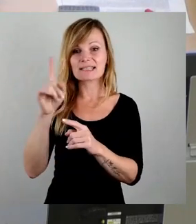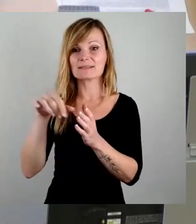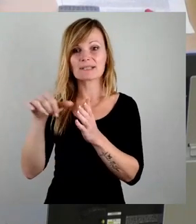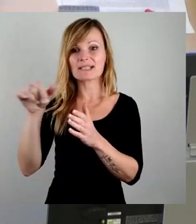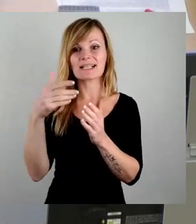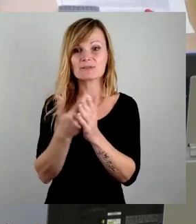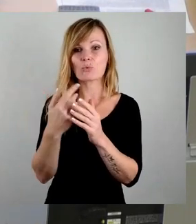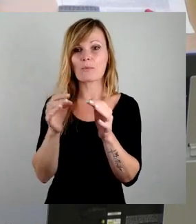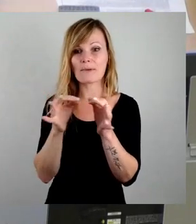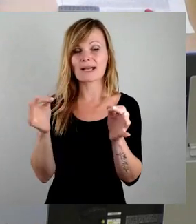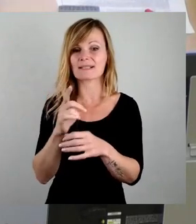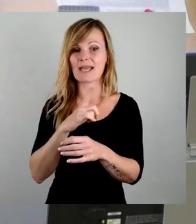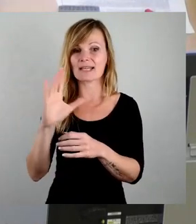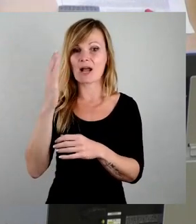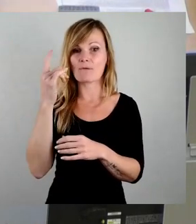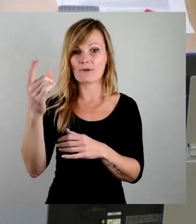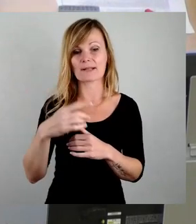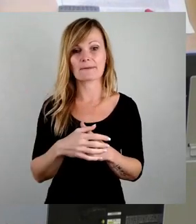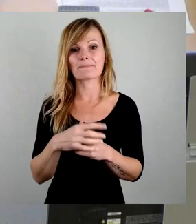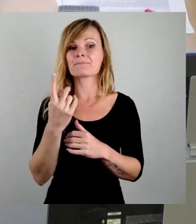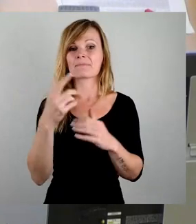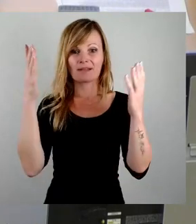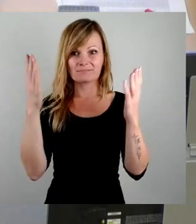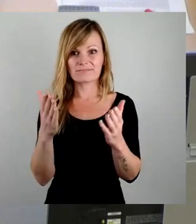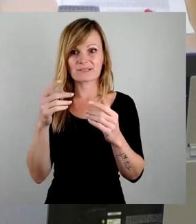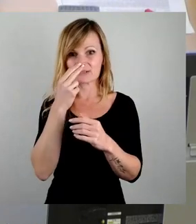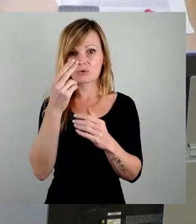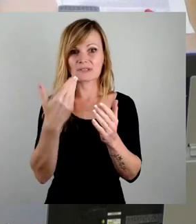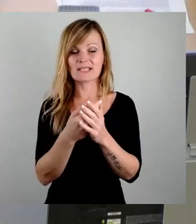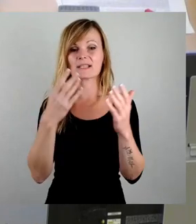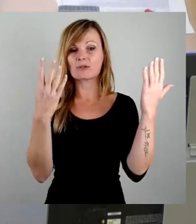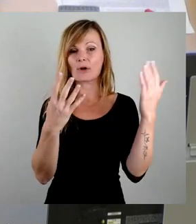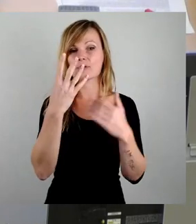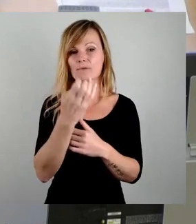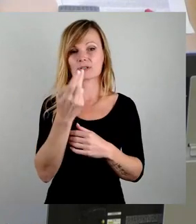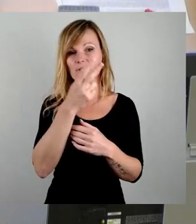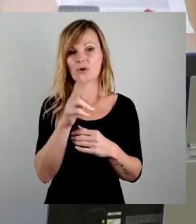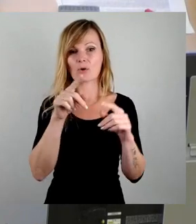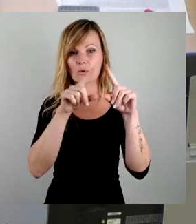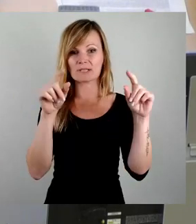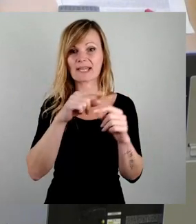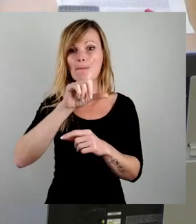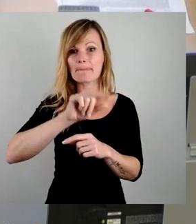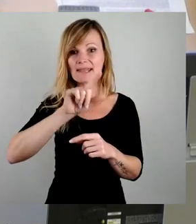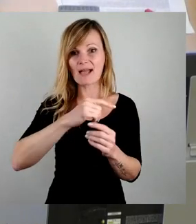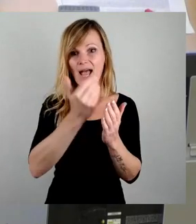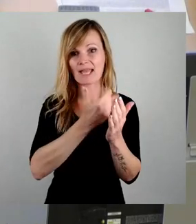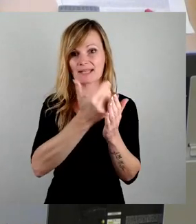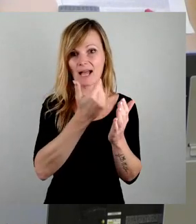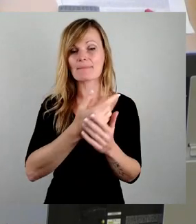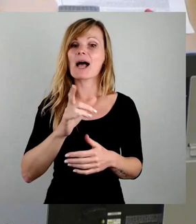es auffällt. Ja? Wir haben ja durch dieses 49-Euro-Ticket Mindereinnahmen, obwohl es ursprünglich hieß, die werden